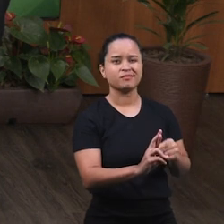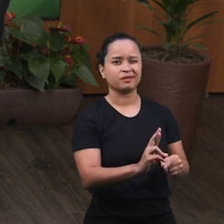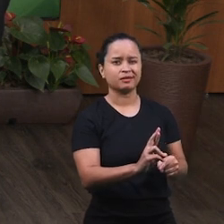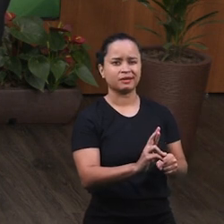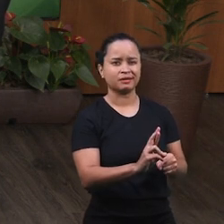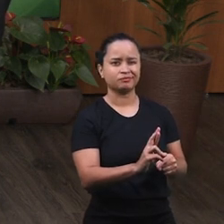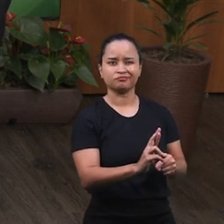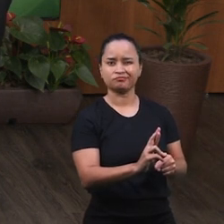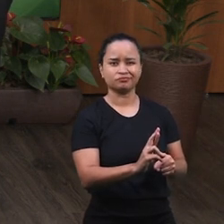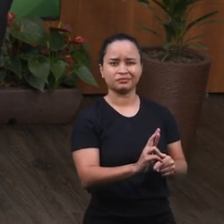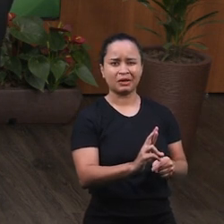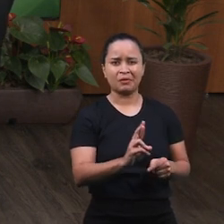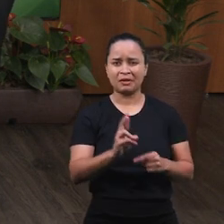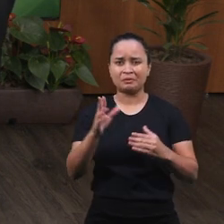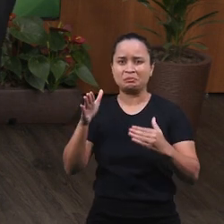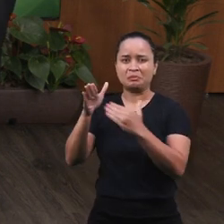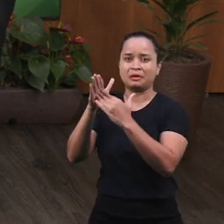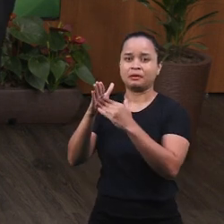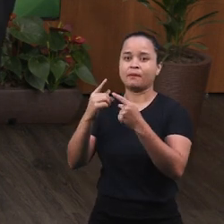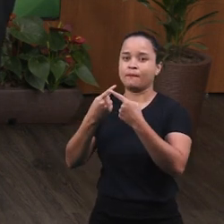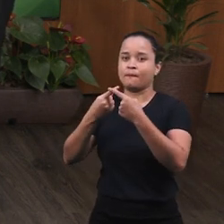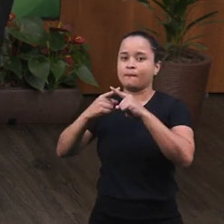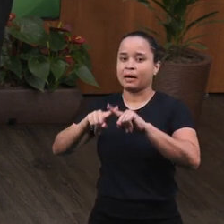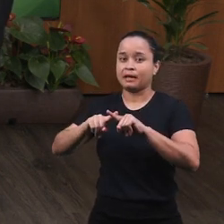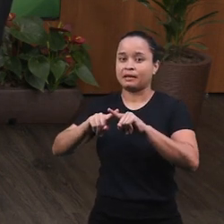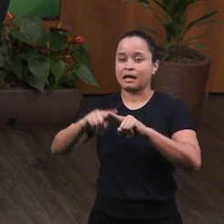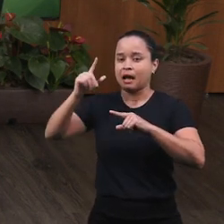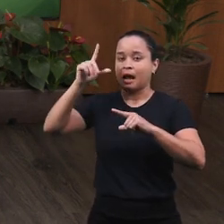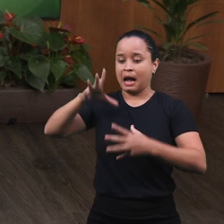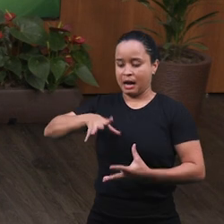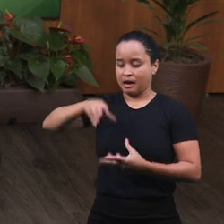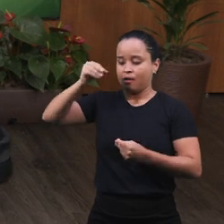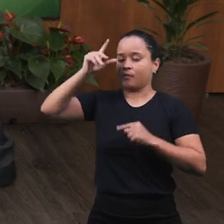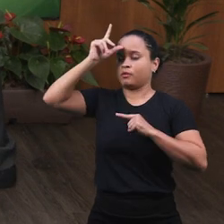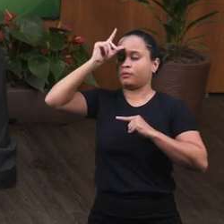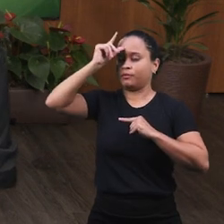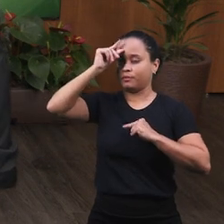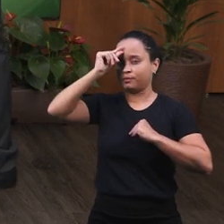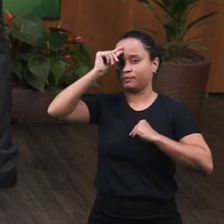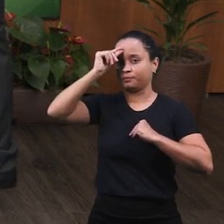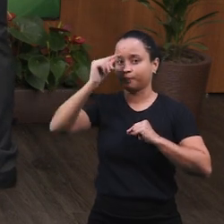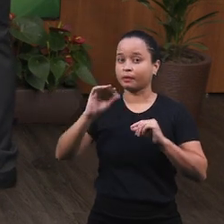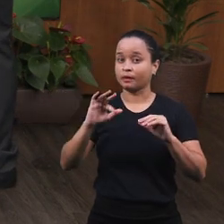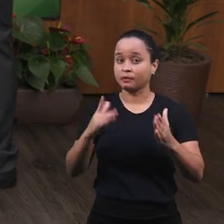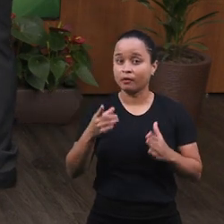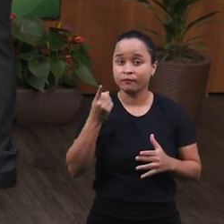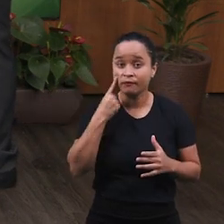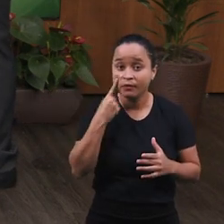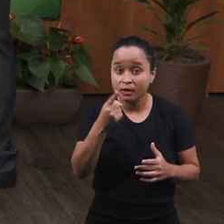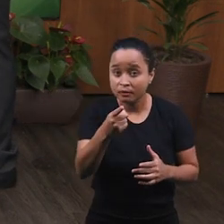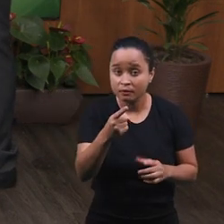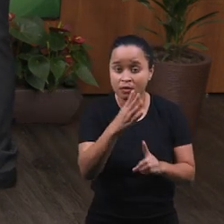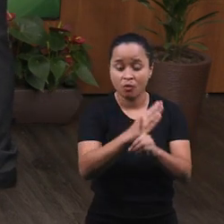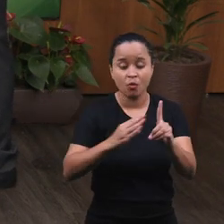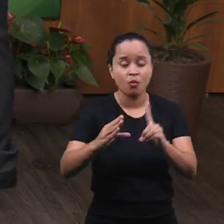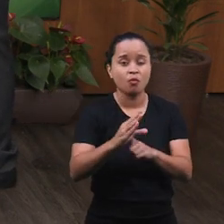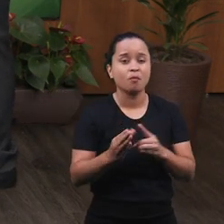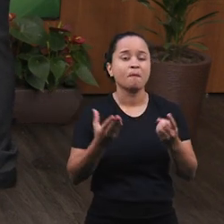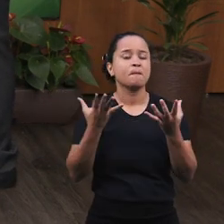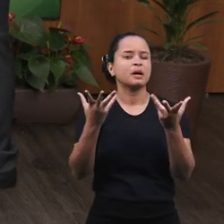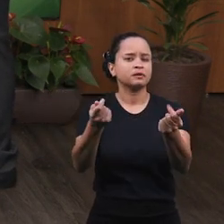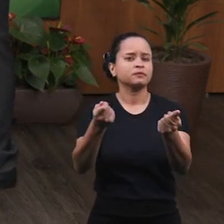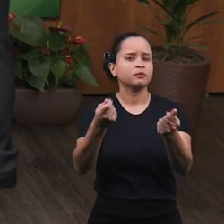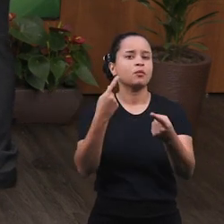Le repos, c'est pour l'âme. Donc, Sergio, le culte de l'Ancien Testament, regardez quelque chose d'extraordinaire,